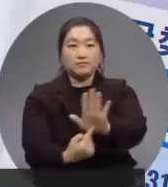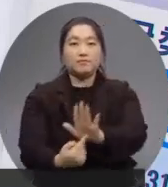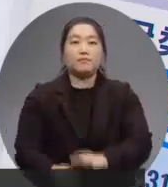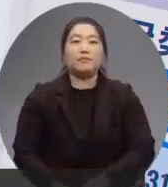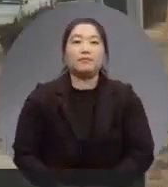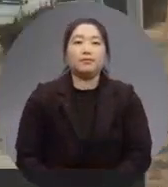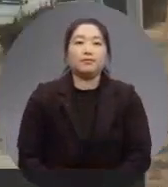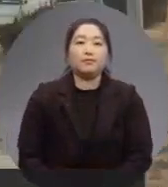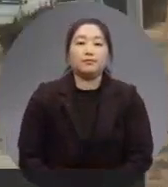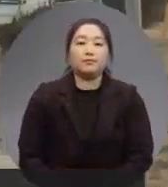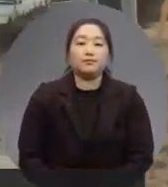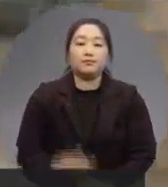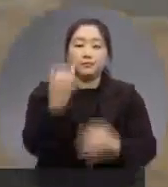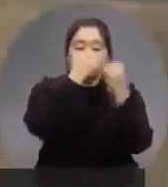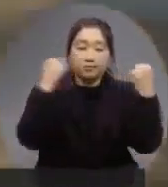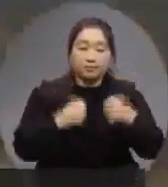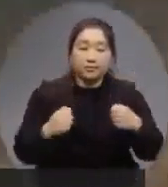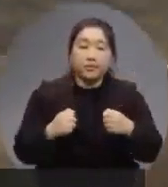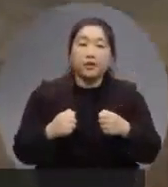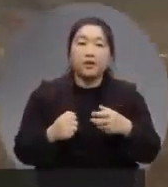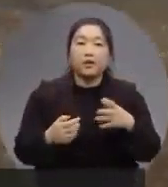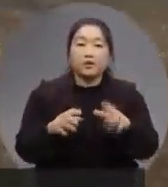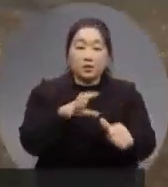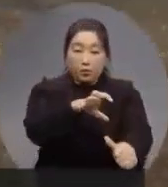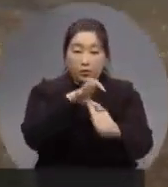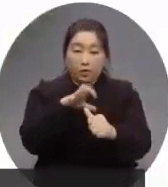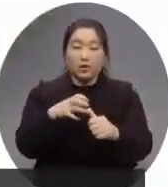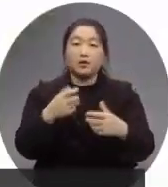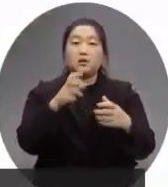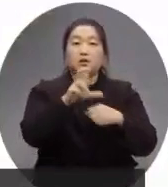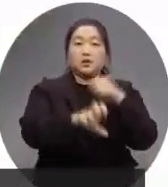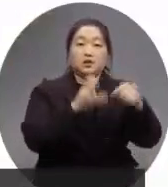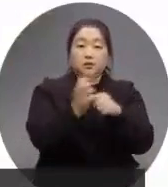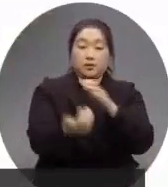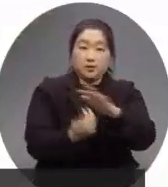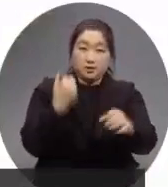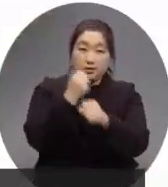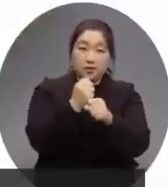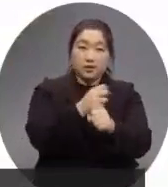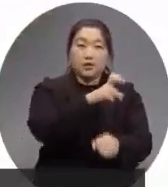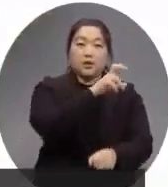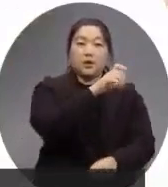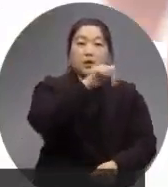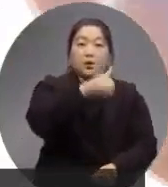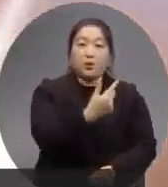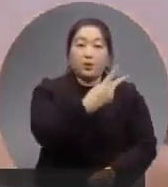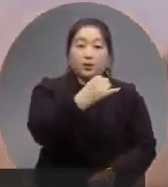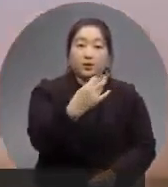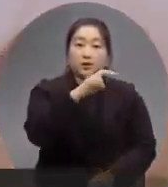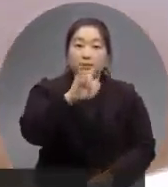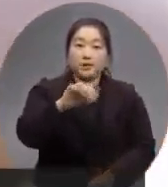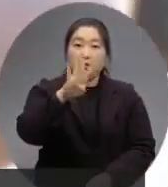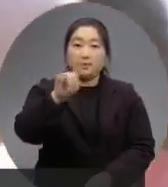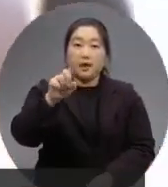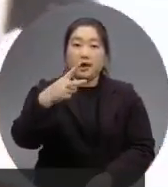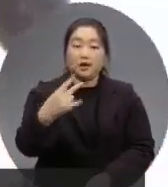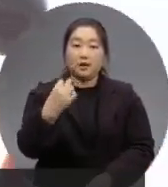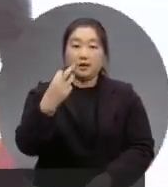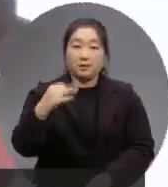발표됩니다. 충청북도는 이를 바탕으로 25년 전에 만든 마스코트 고듬이 바르미도